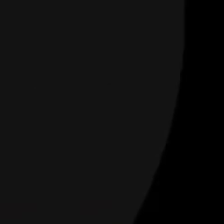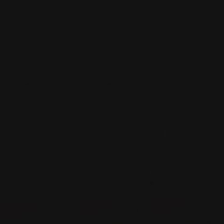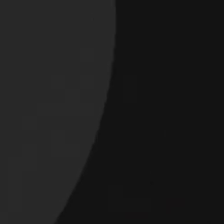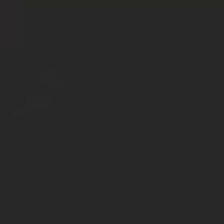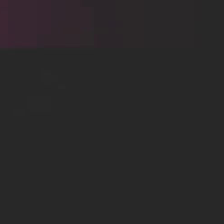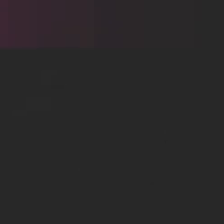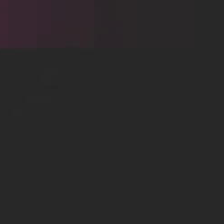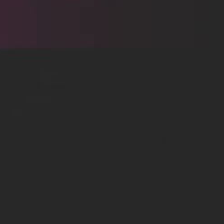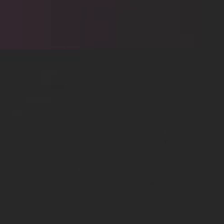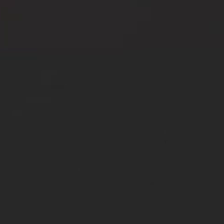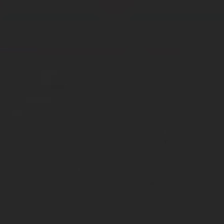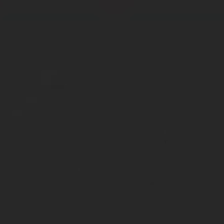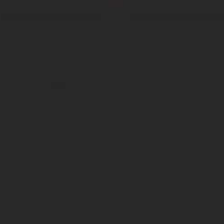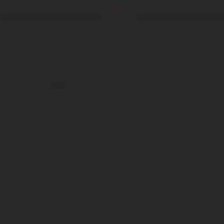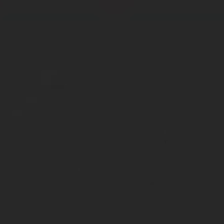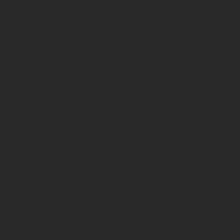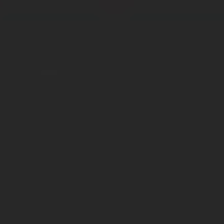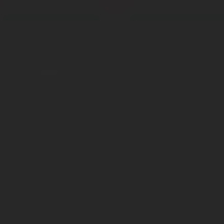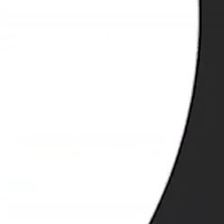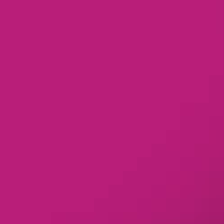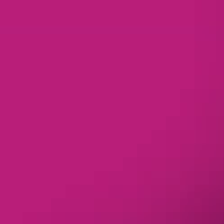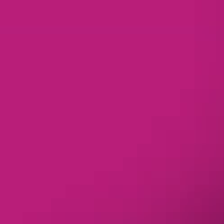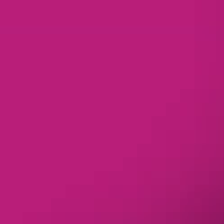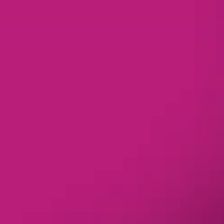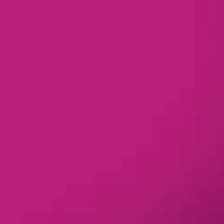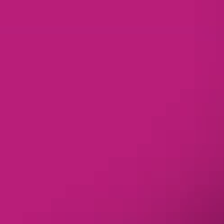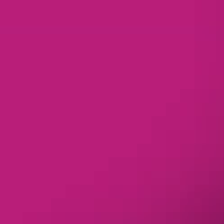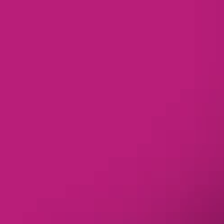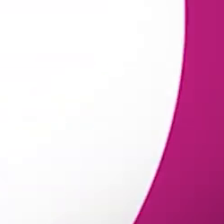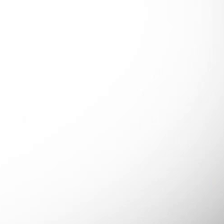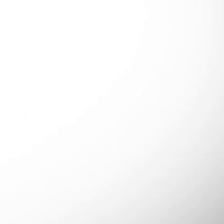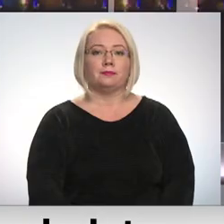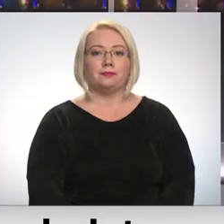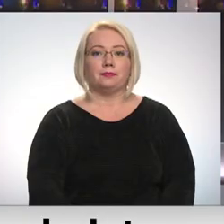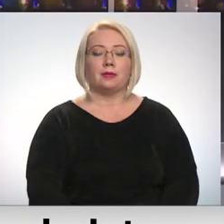Re, visi ēters ir te!